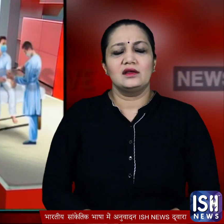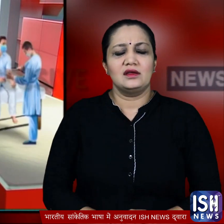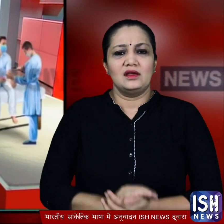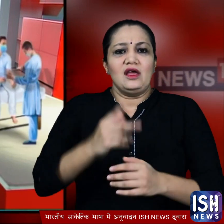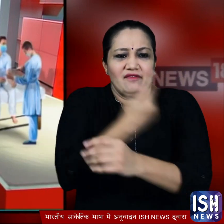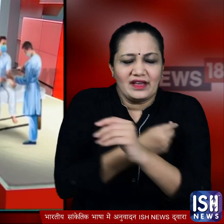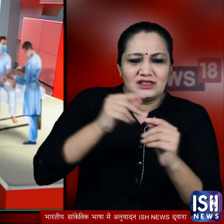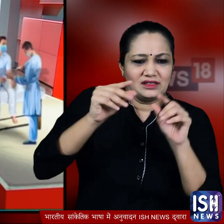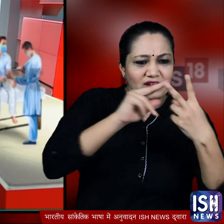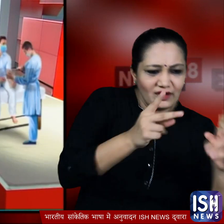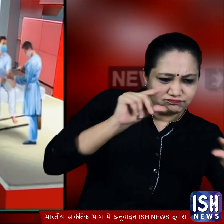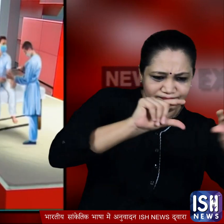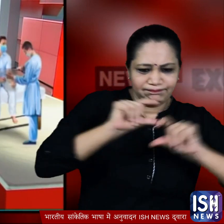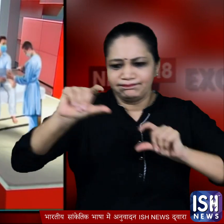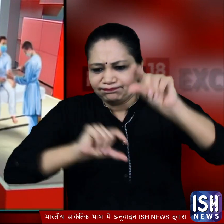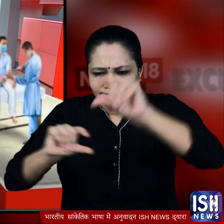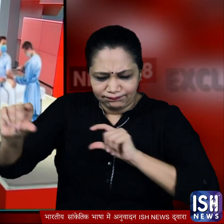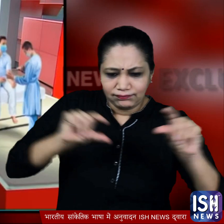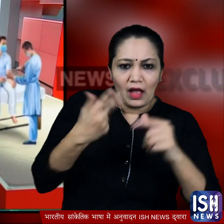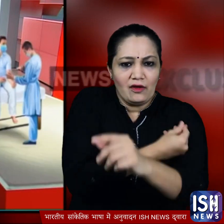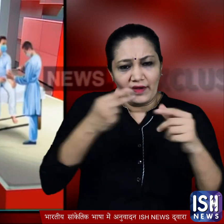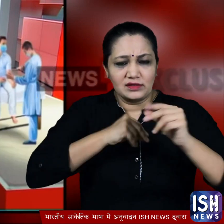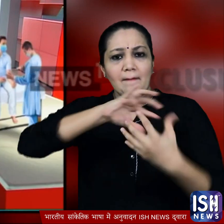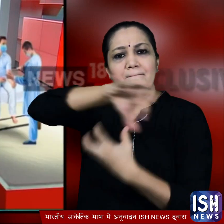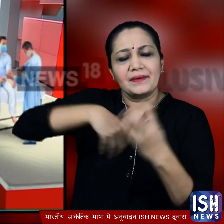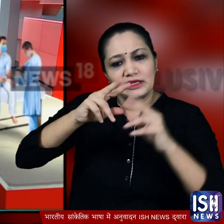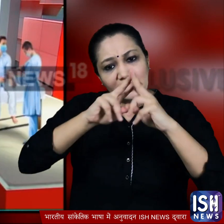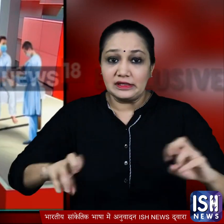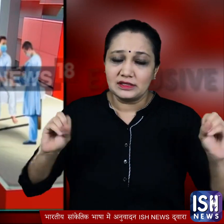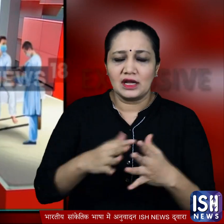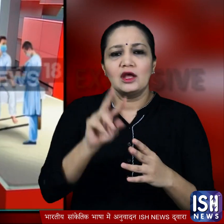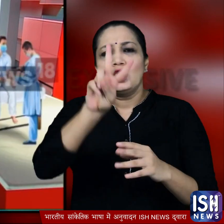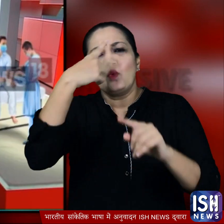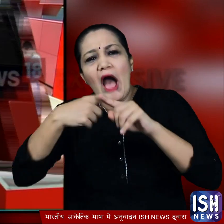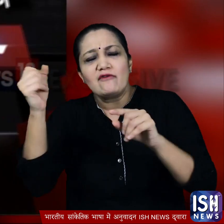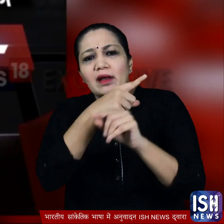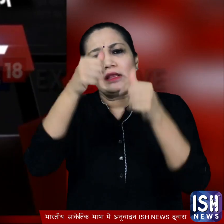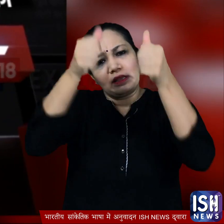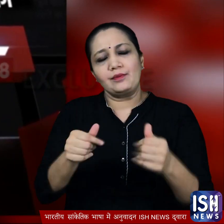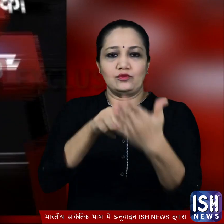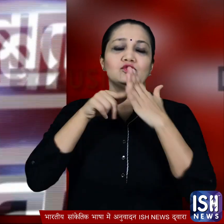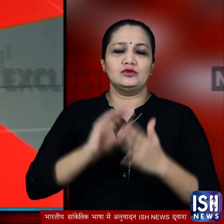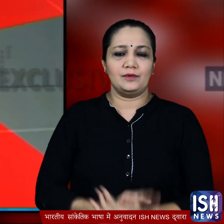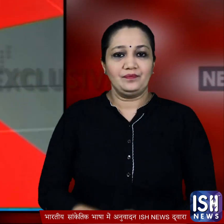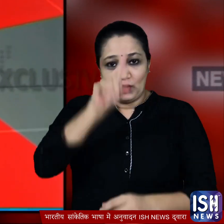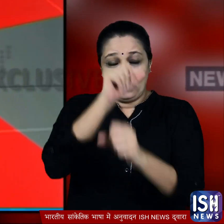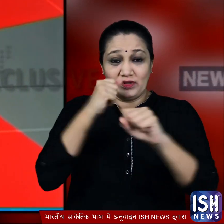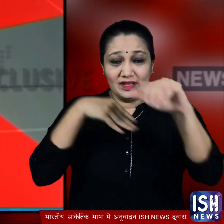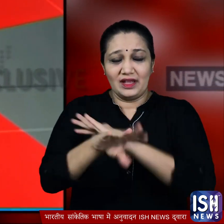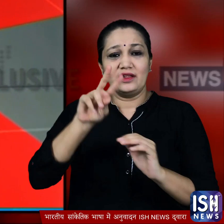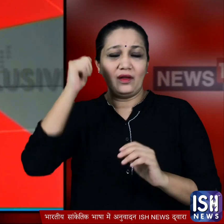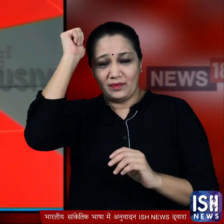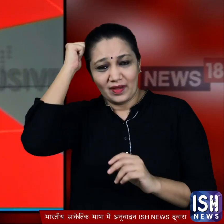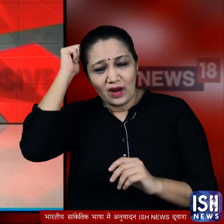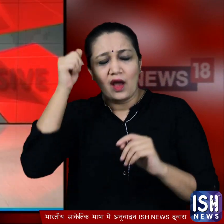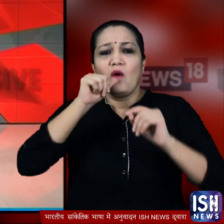मिक्सिंग यानी अलग अलग टीके की 2 डोज पर रिसर्च शुरू हो जाएगी, जिसके नतीजे करीब 2.5 महीने में आने की उम्मीद है। गुजरात के वडोदरा में एक